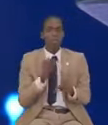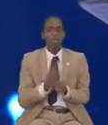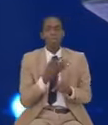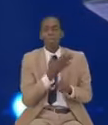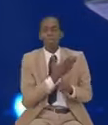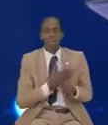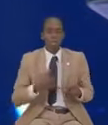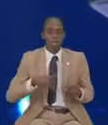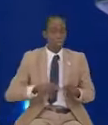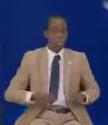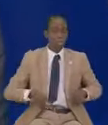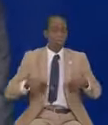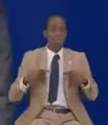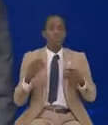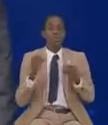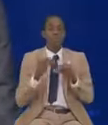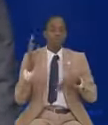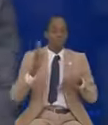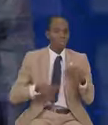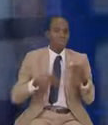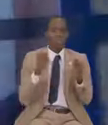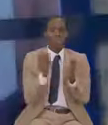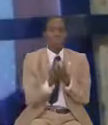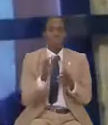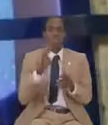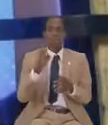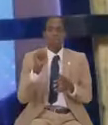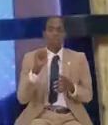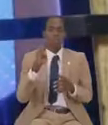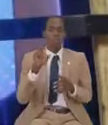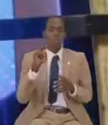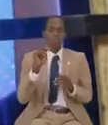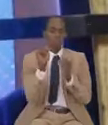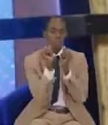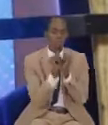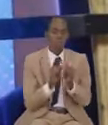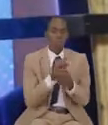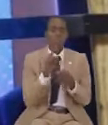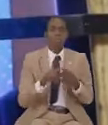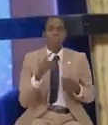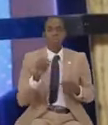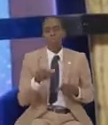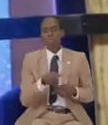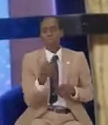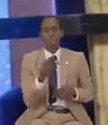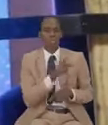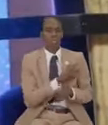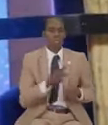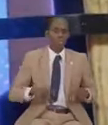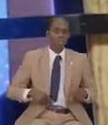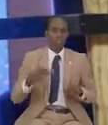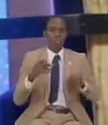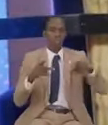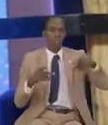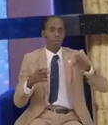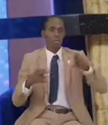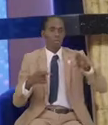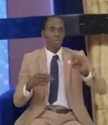98 à 90 ans et il a vécu après la quantité la babylonienne lorsque